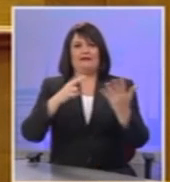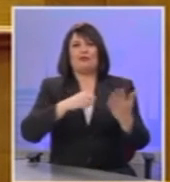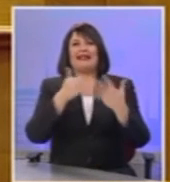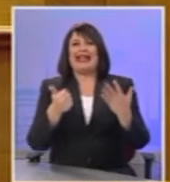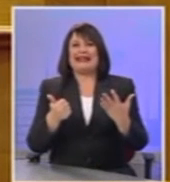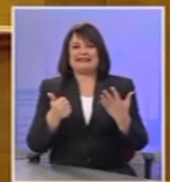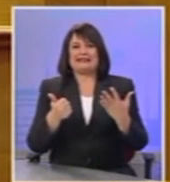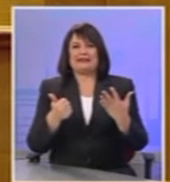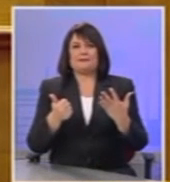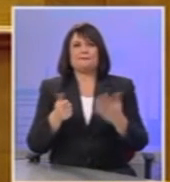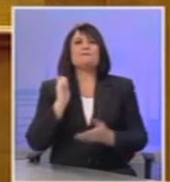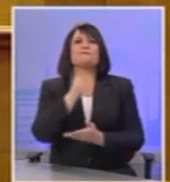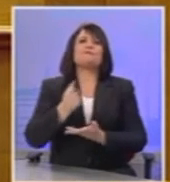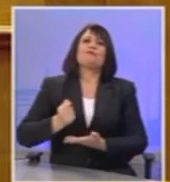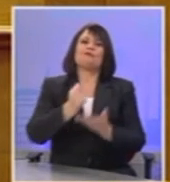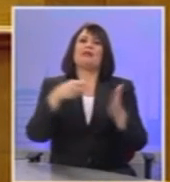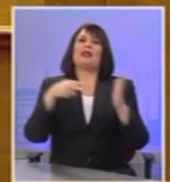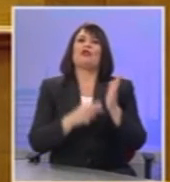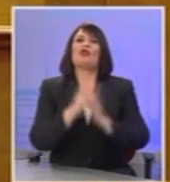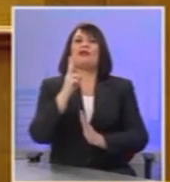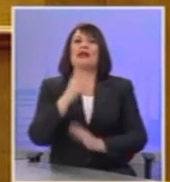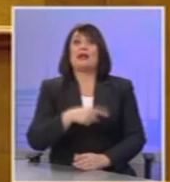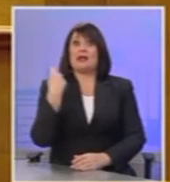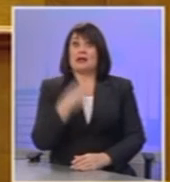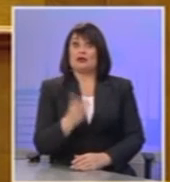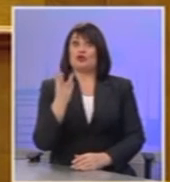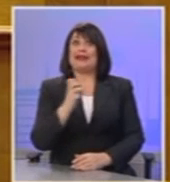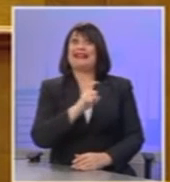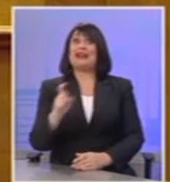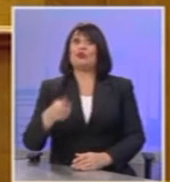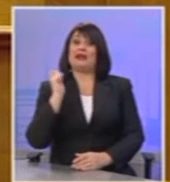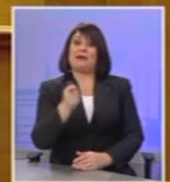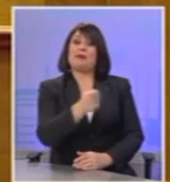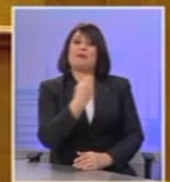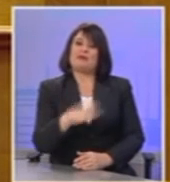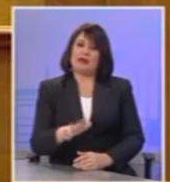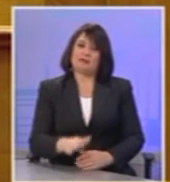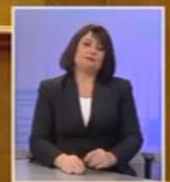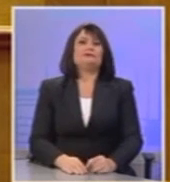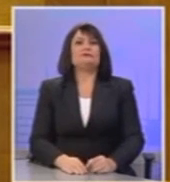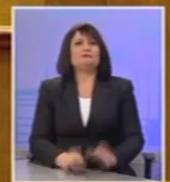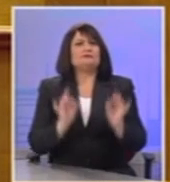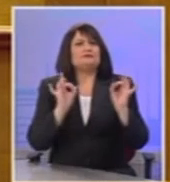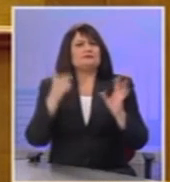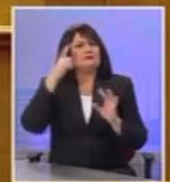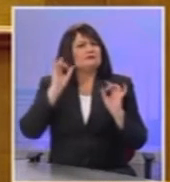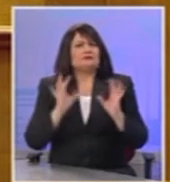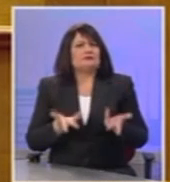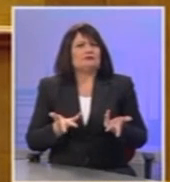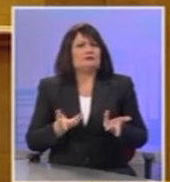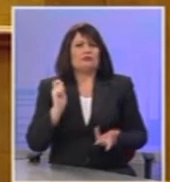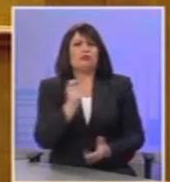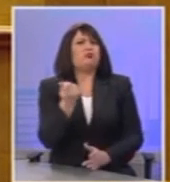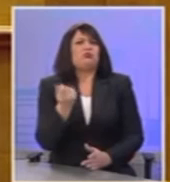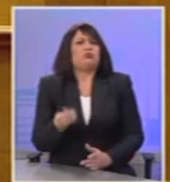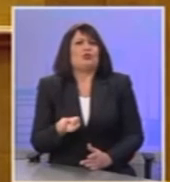76 επιχορηγήθηκαν το 2012 με 130 εκατομμύρια. Κανείς δεν ξέρει πού ξοδεύτηκαν